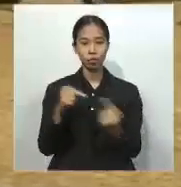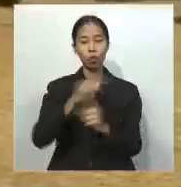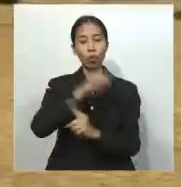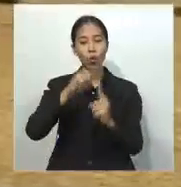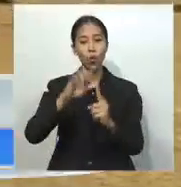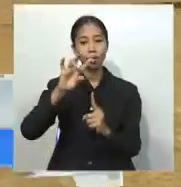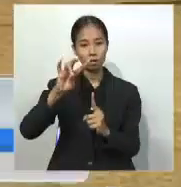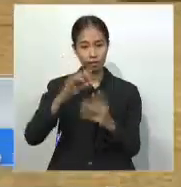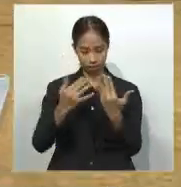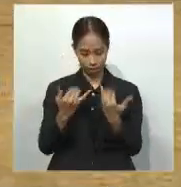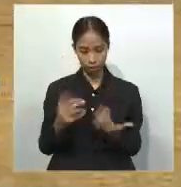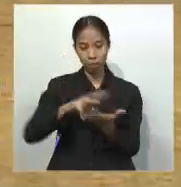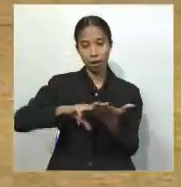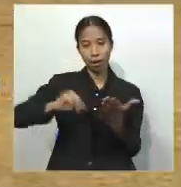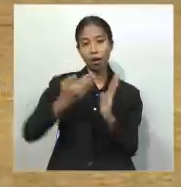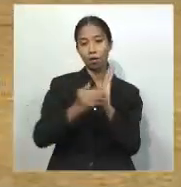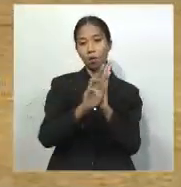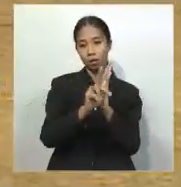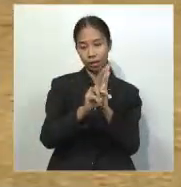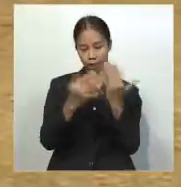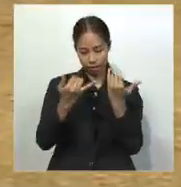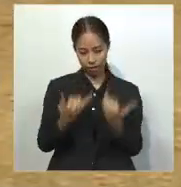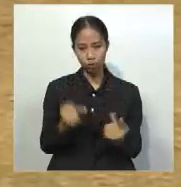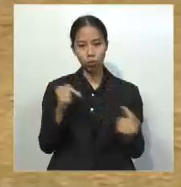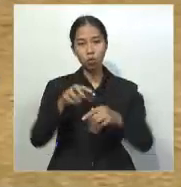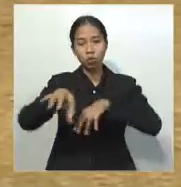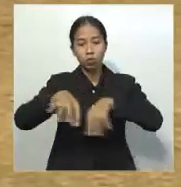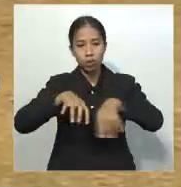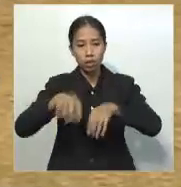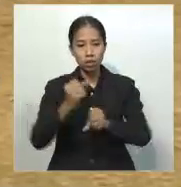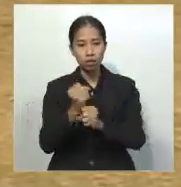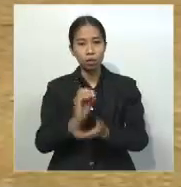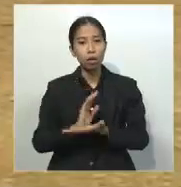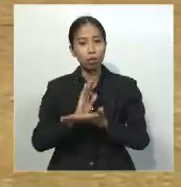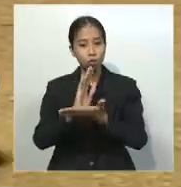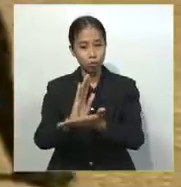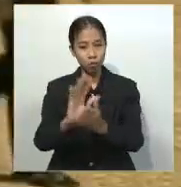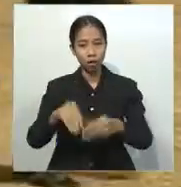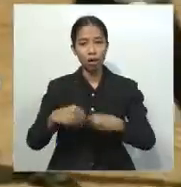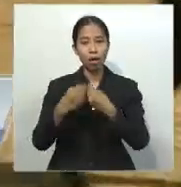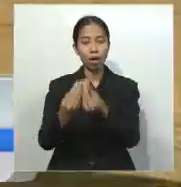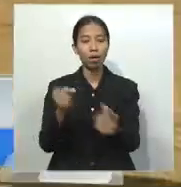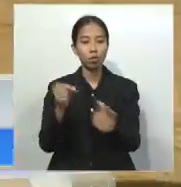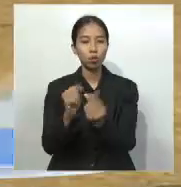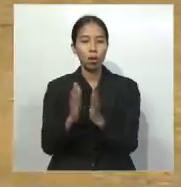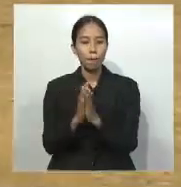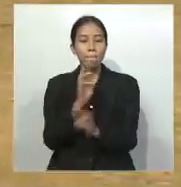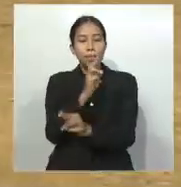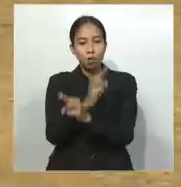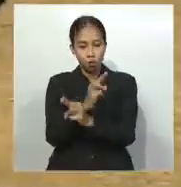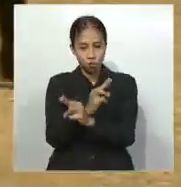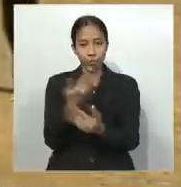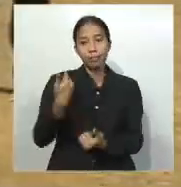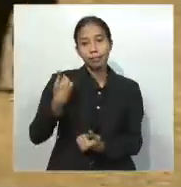นาภิเษกมหาวิทยาลัยขอนแก่นค่ะซึ่งมีพิธีบำเพ็ญกุศลครูใหญ่และครูใหญ่พระเทพวิทยาคมหรือหลวงพ่อคูณปริสุทธโธค่ะ